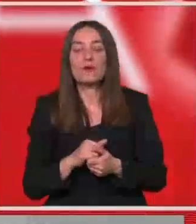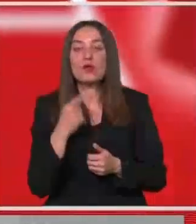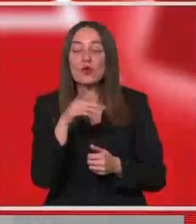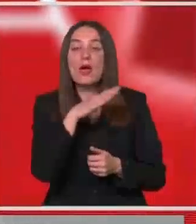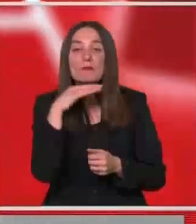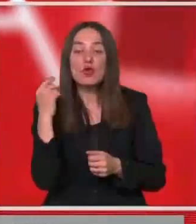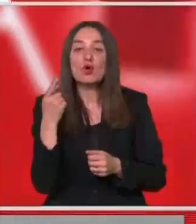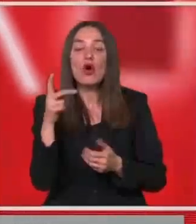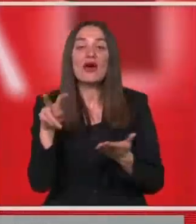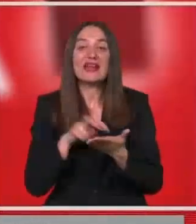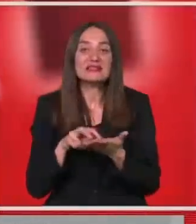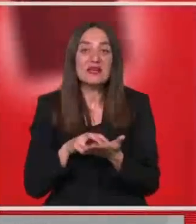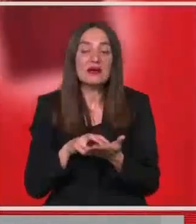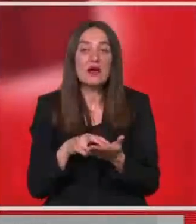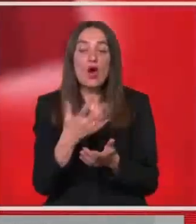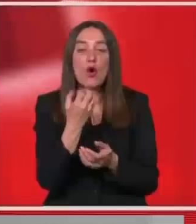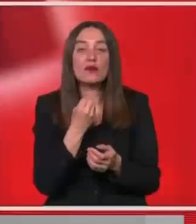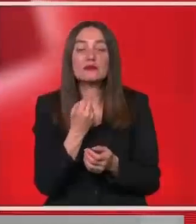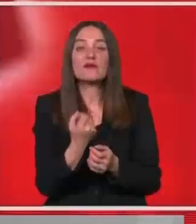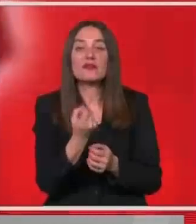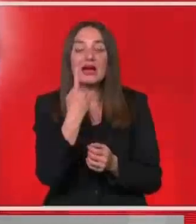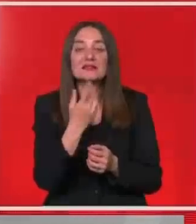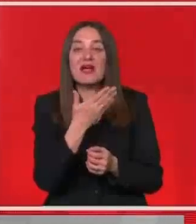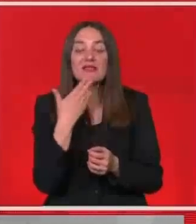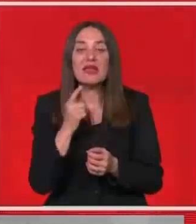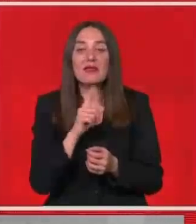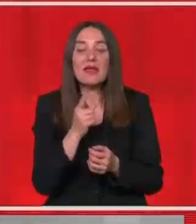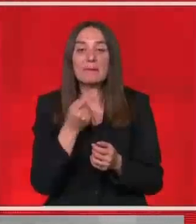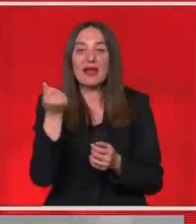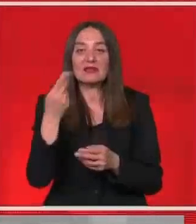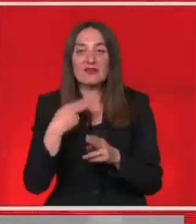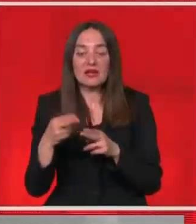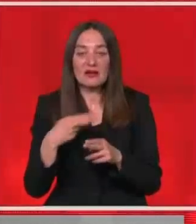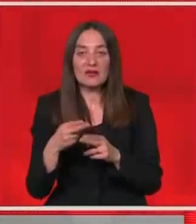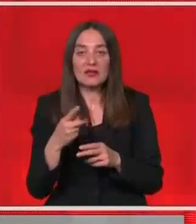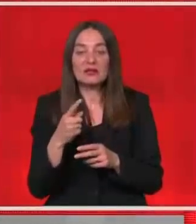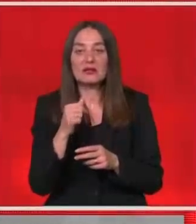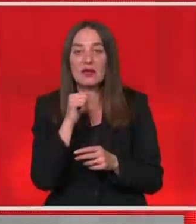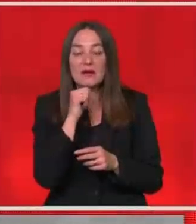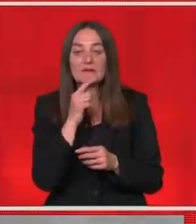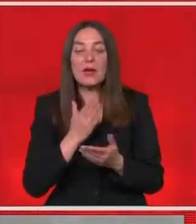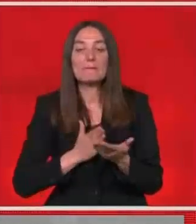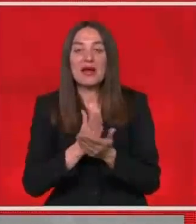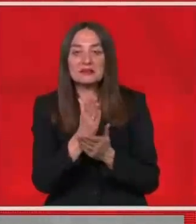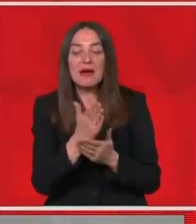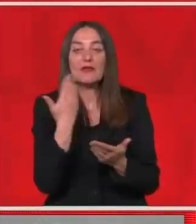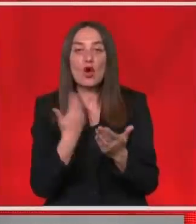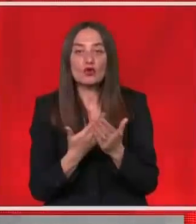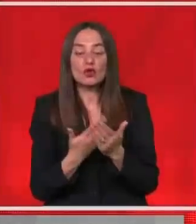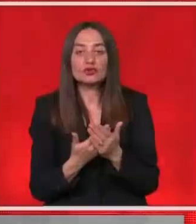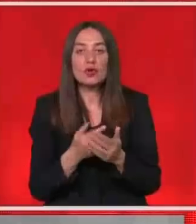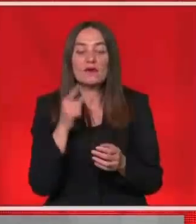mnogo veći rizik od nastajanja nenaplativih kredita, nenaplativih plasmana, odnosno